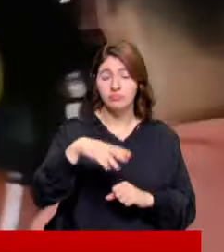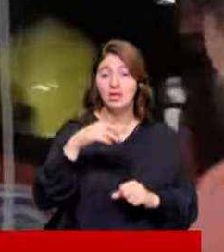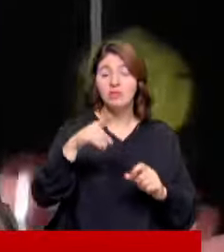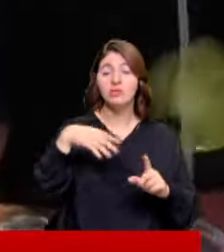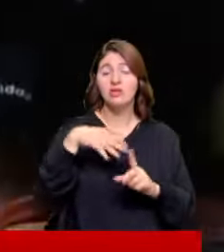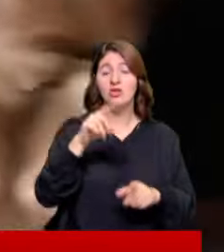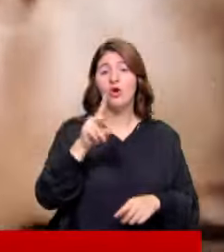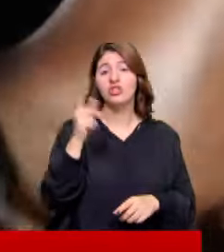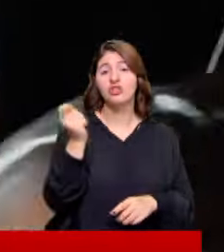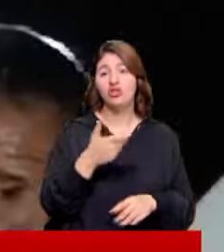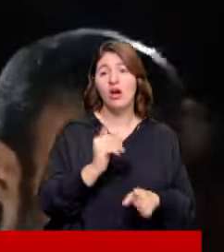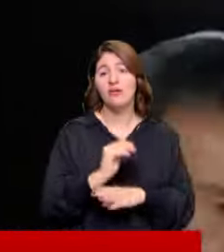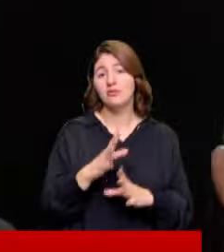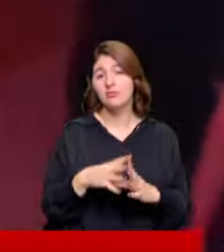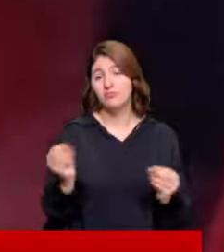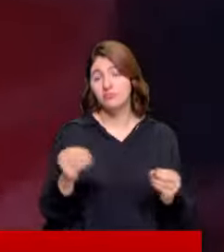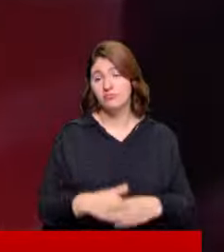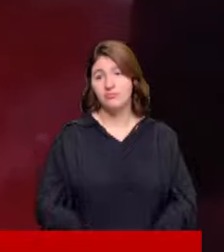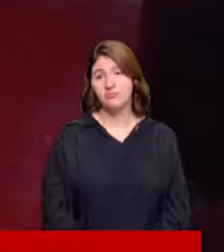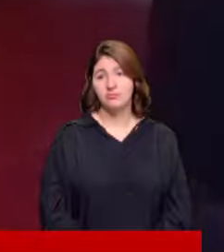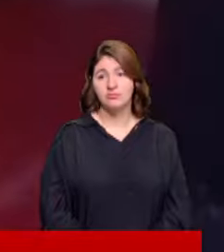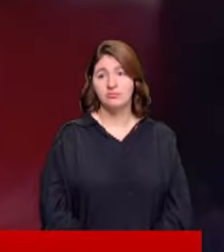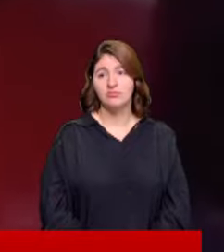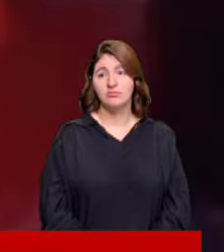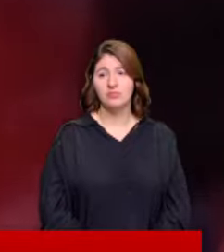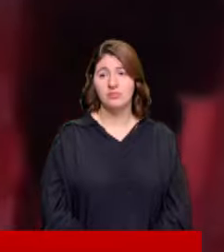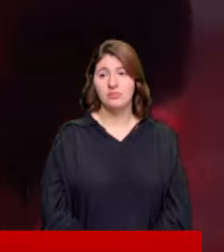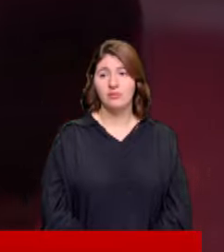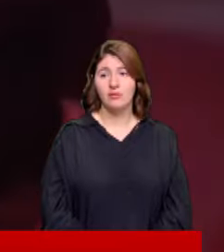Saldırıda 12 sivil hayatını kaybetti.